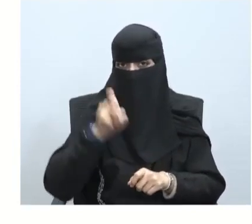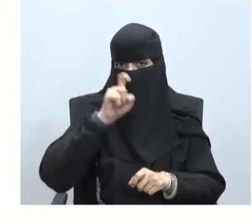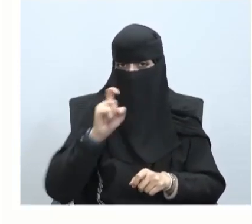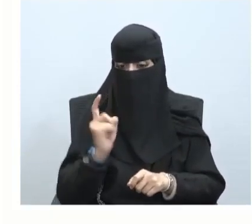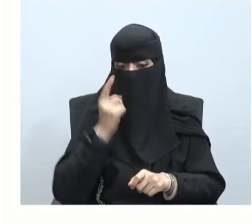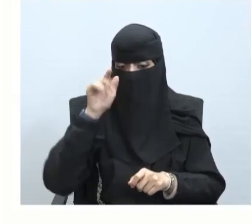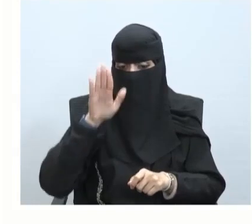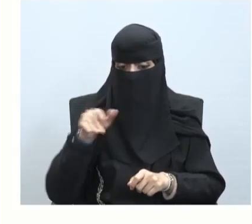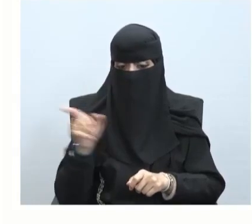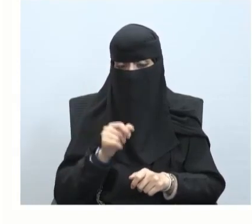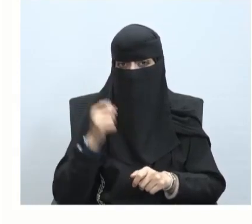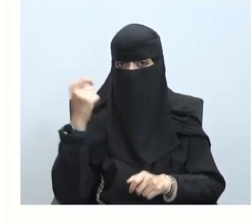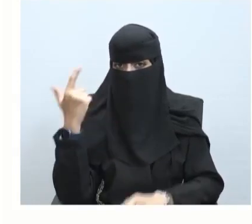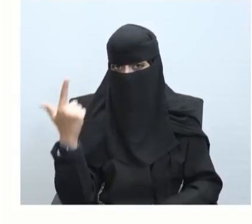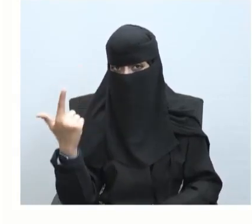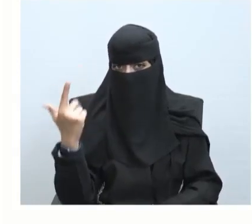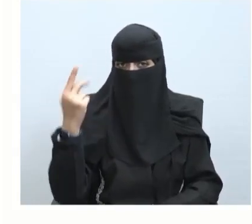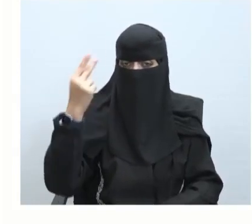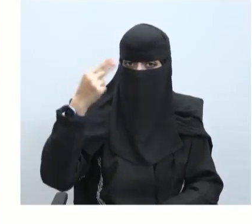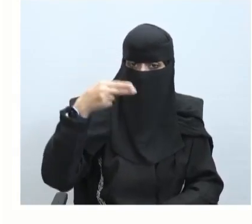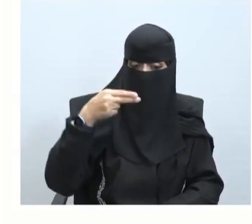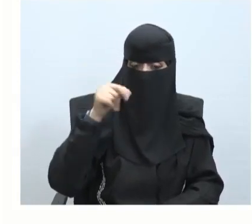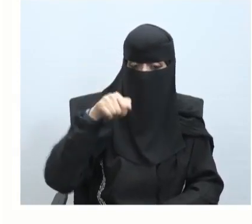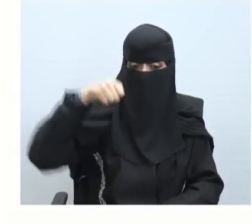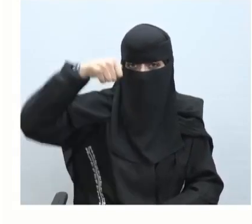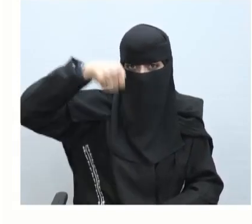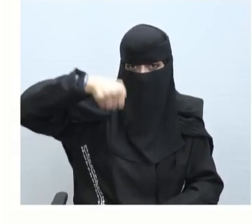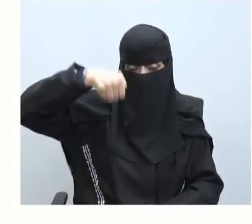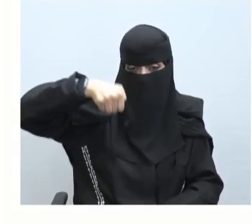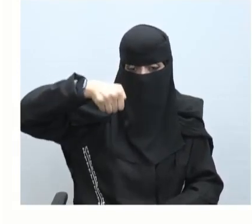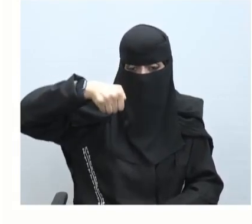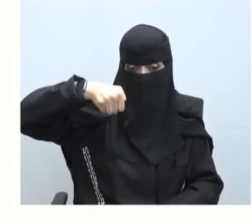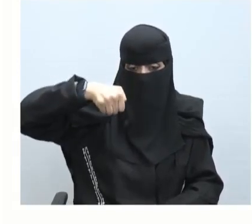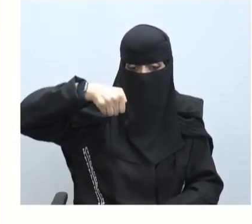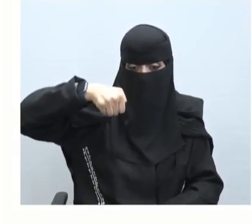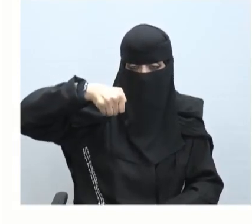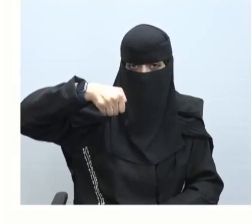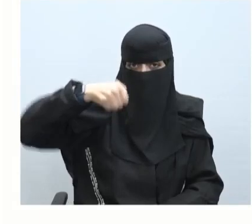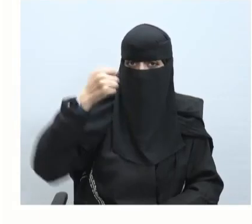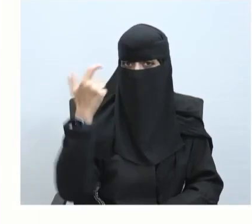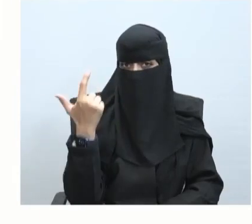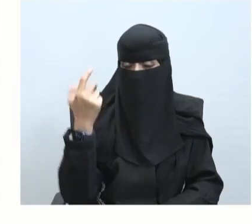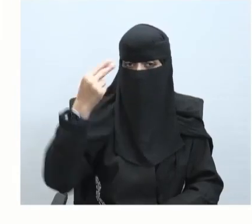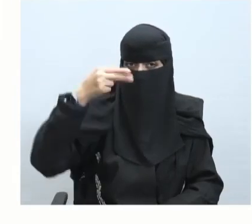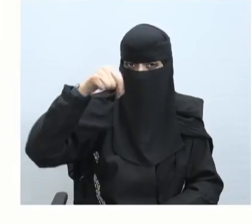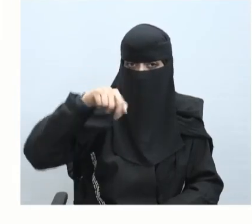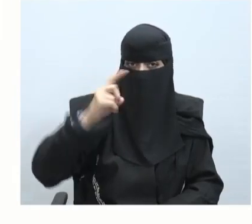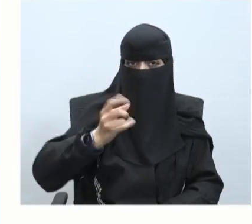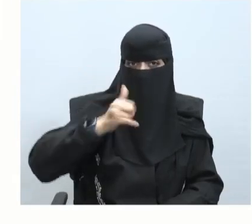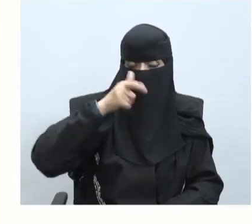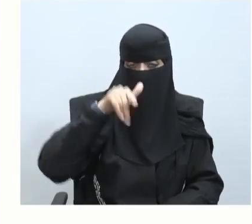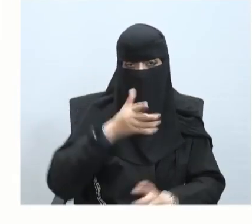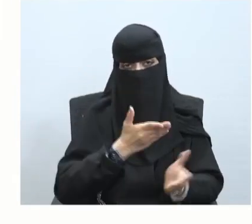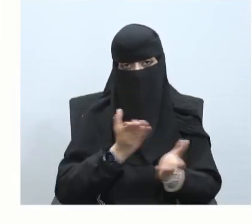الاول ابنائي وبناتي لدينا هذه السله ثمنها 27 ريالا